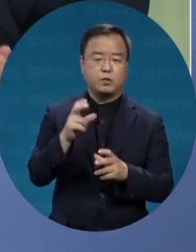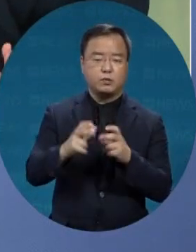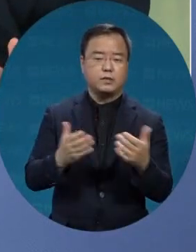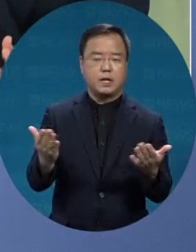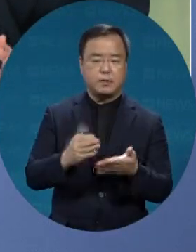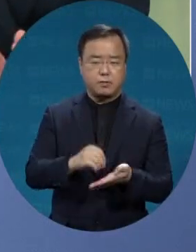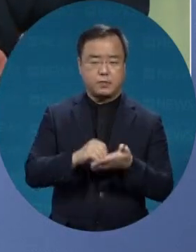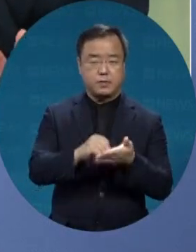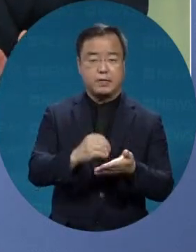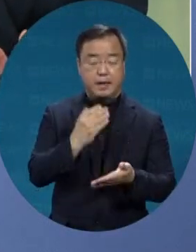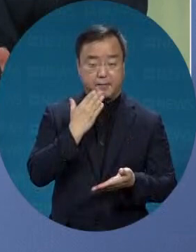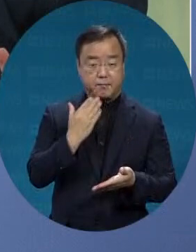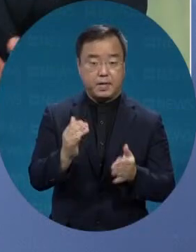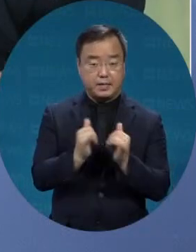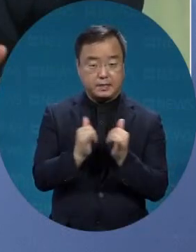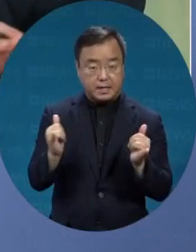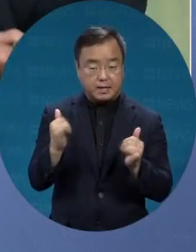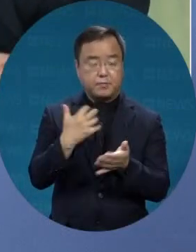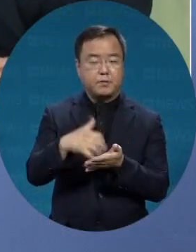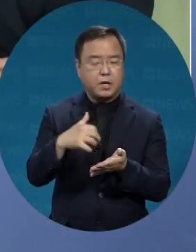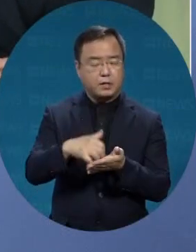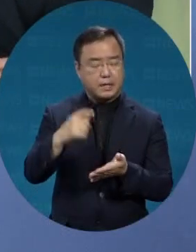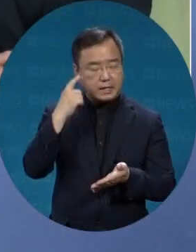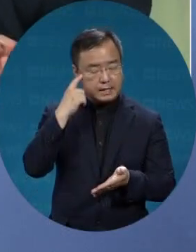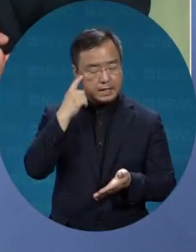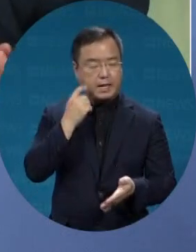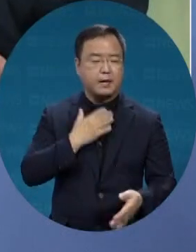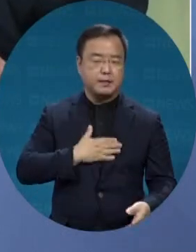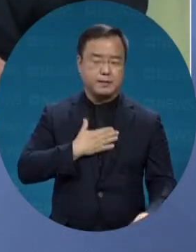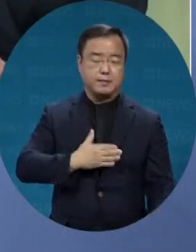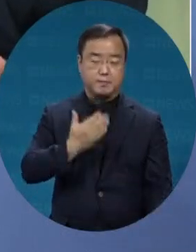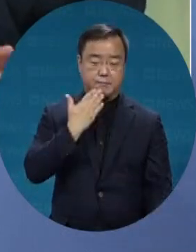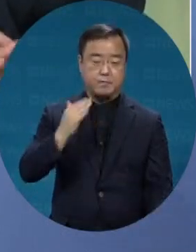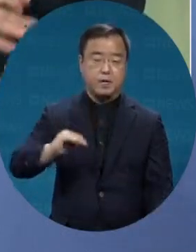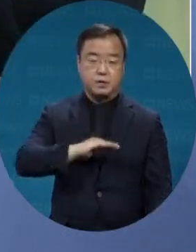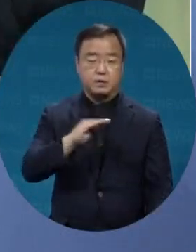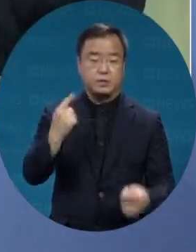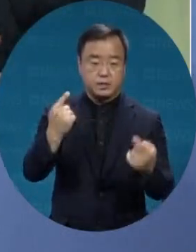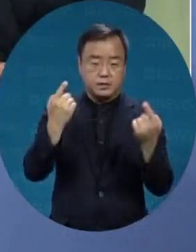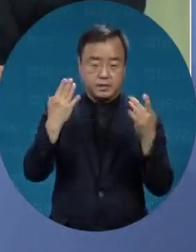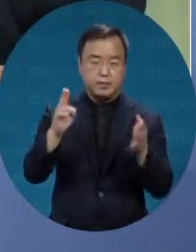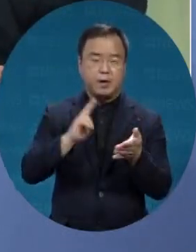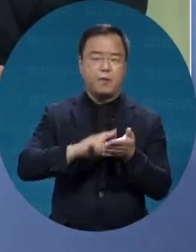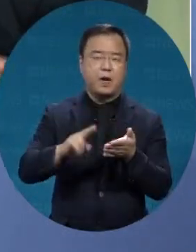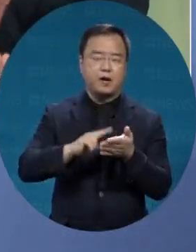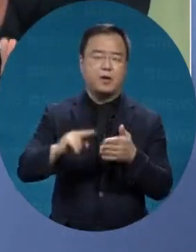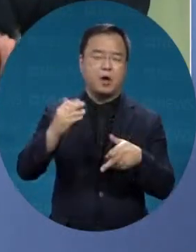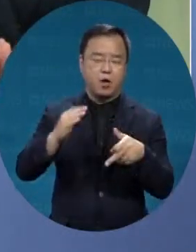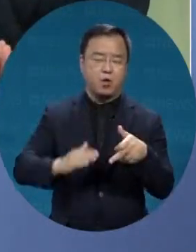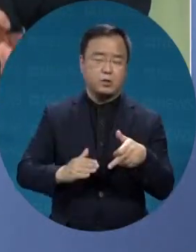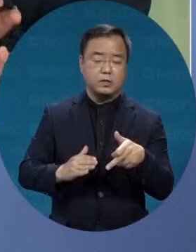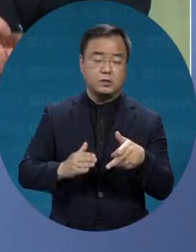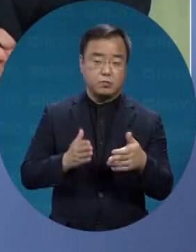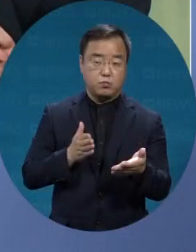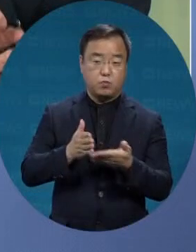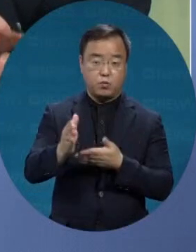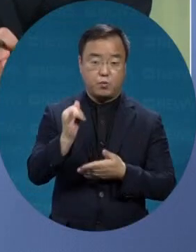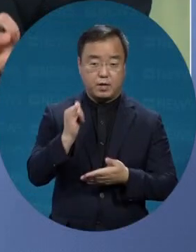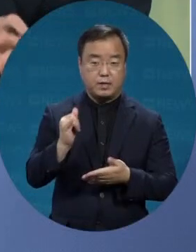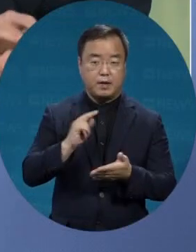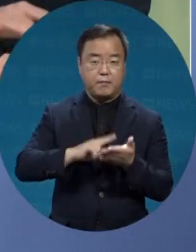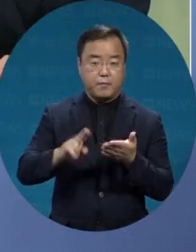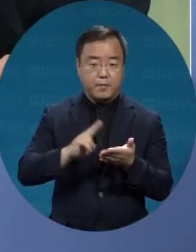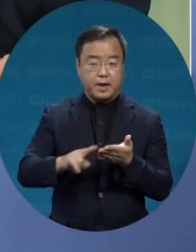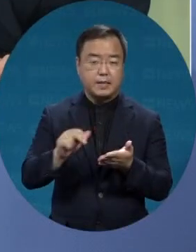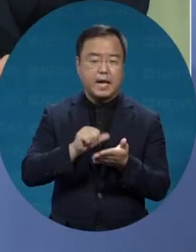이런 인력들을 가늠해 볼 수 있는데요 저희 대학에도 만화 콘텐츠 스쿨이라는 이제 단위가 있습니다 그래서 만화 뭐 애니